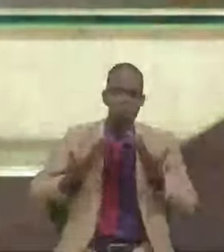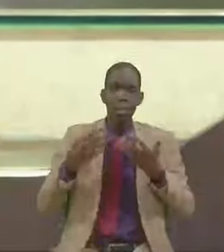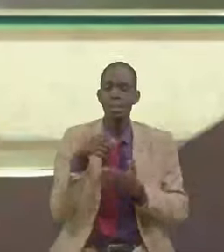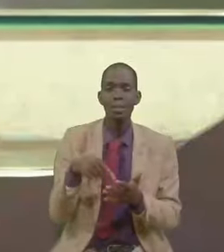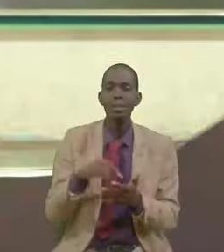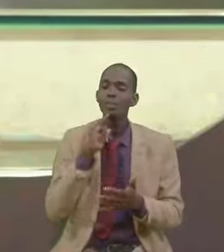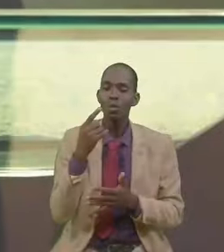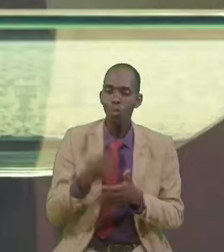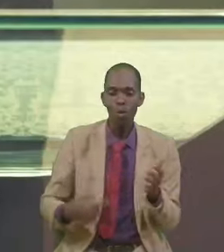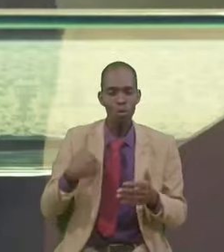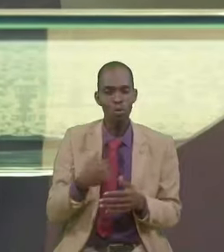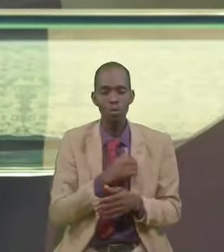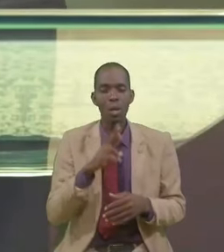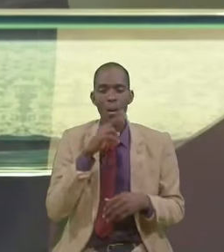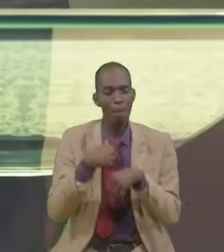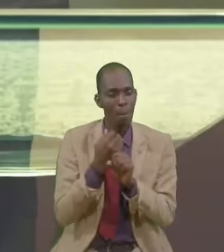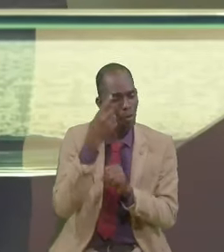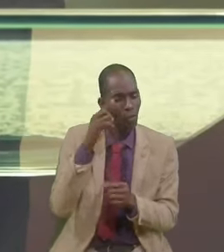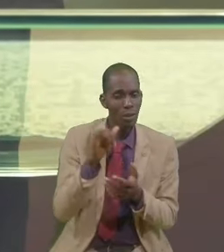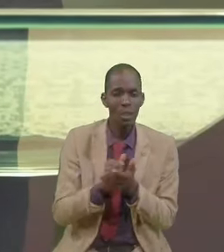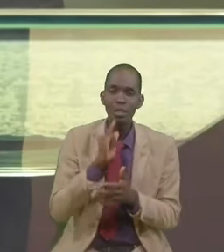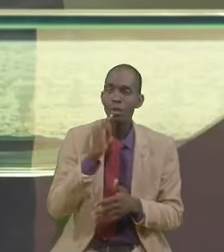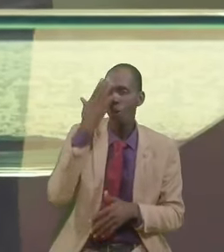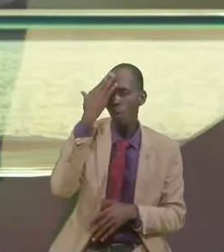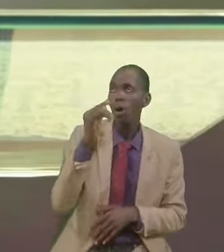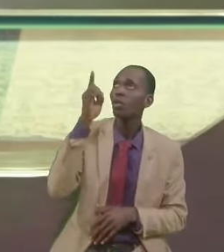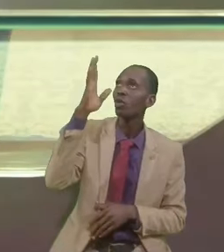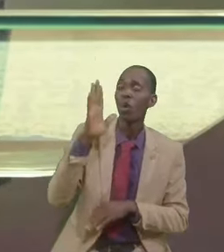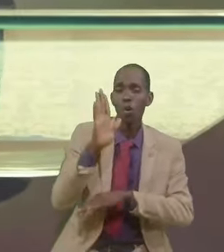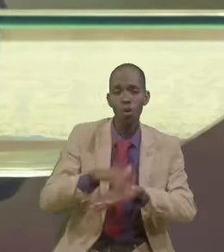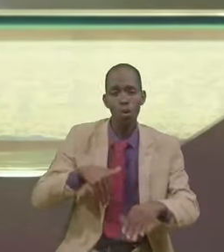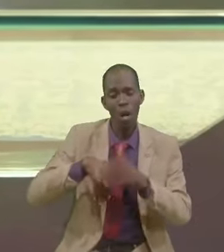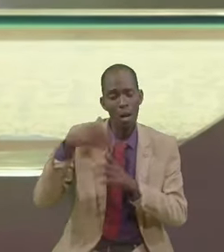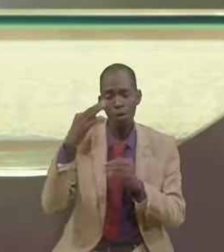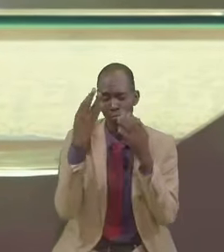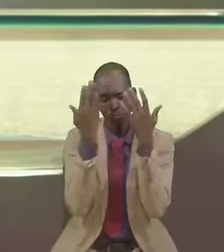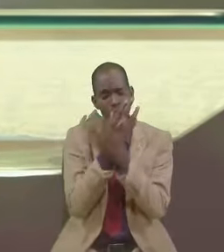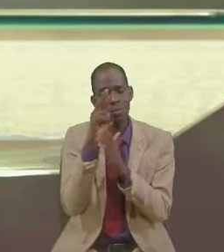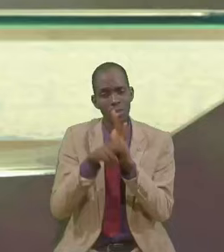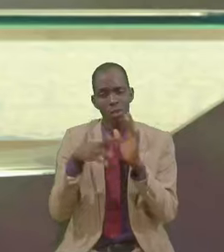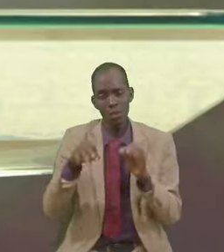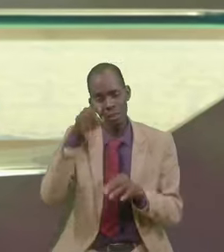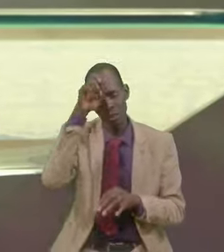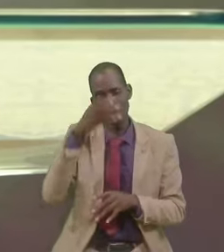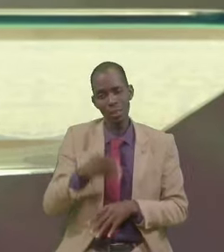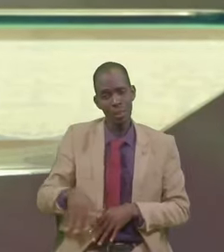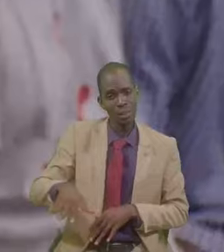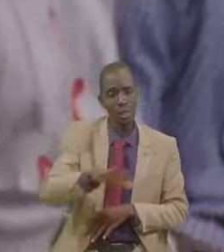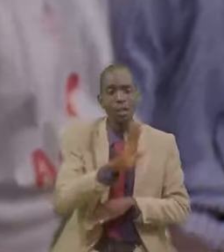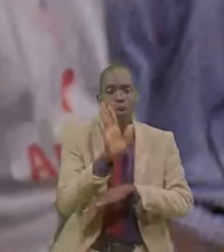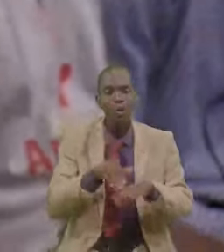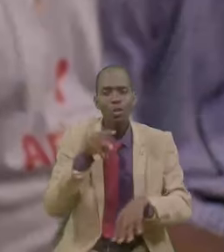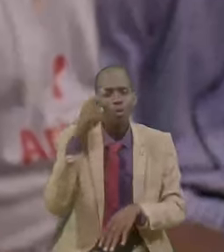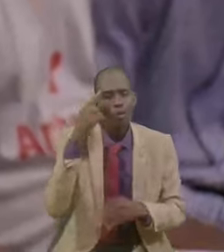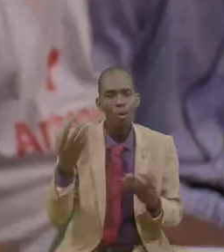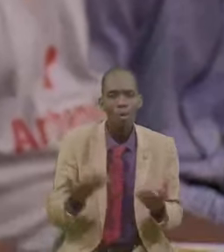d'enthousiasmant est devant nous. C'est le pourquoi Dieu vous a appelé du pays d'Égypte. Cela est devant vous, un pays où coule le lait et le